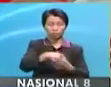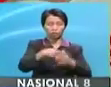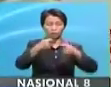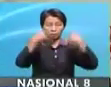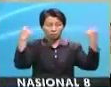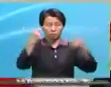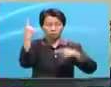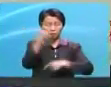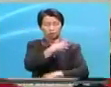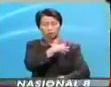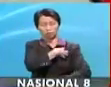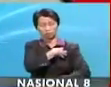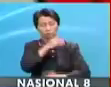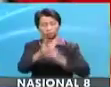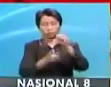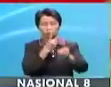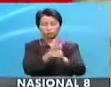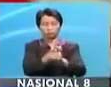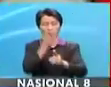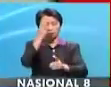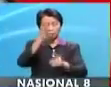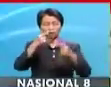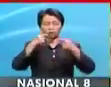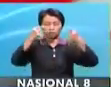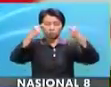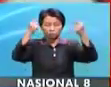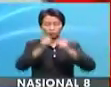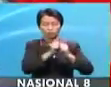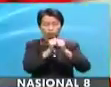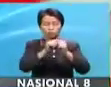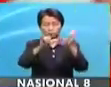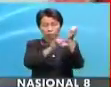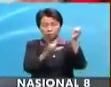sambutan Hari Jantung Sedunia yang akan dijayakan bersama